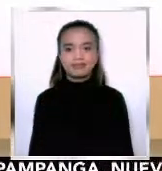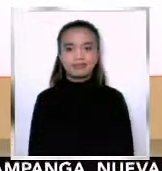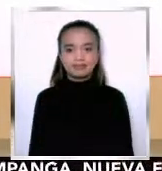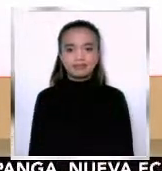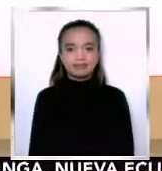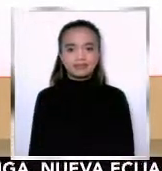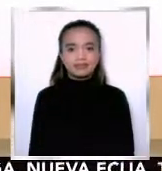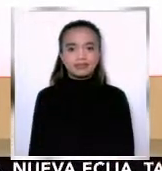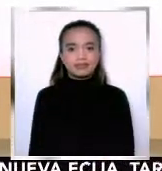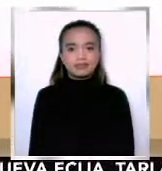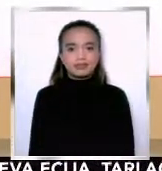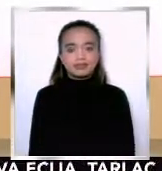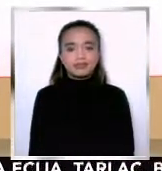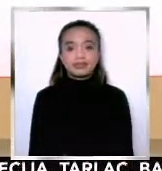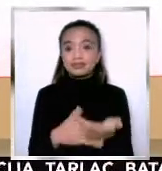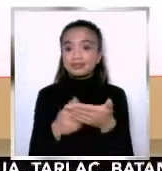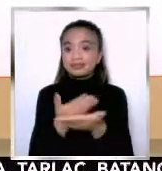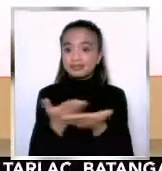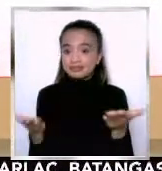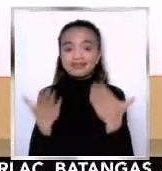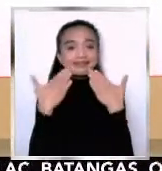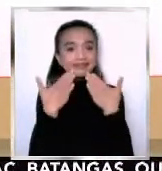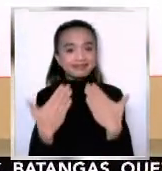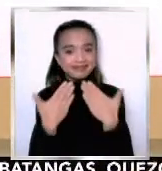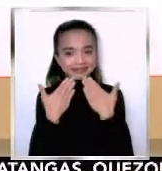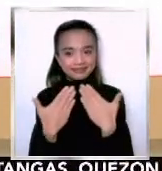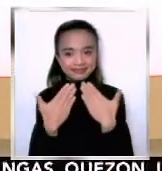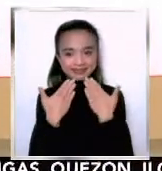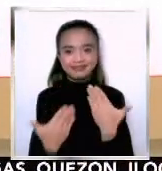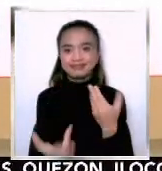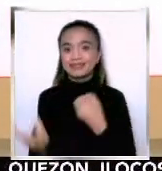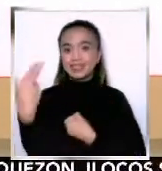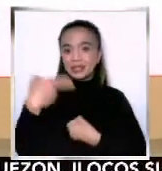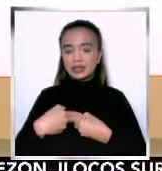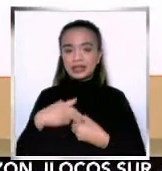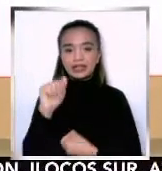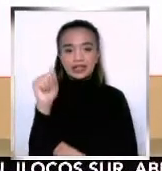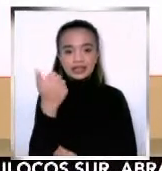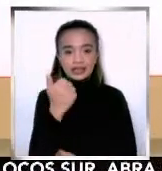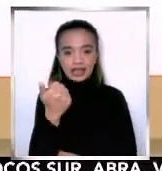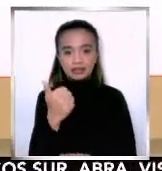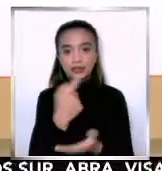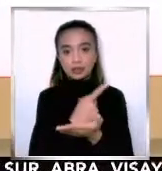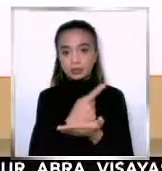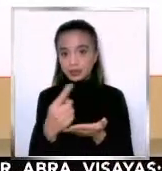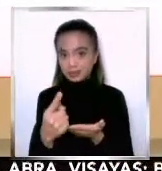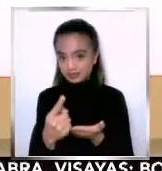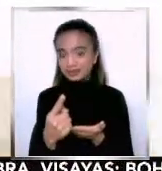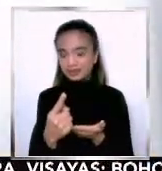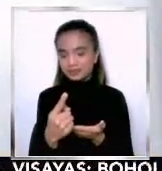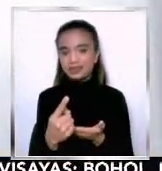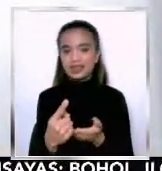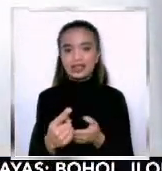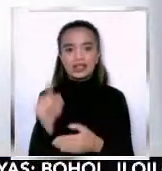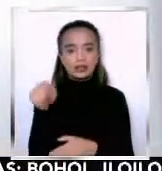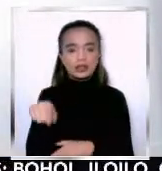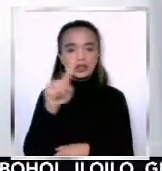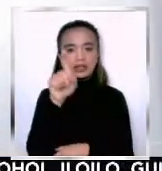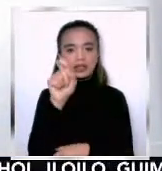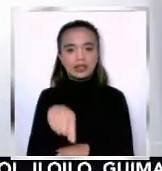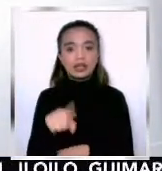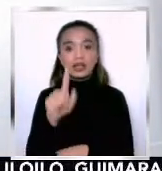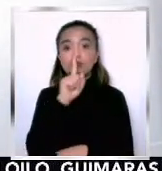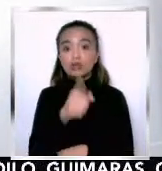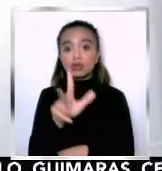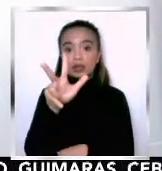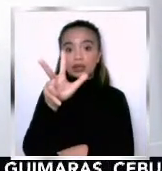At mga kapuso, maraming salamat sa lahat ng sumali sa 10th linggo ng Alam Na This Daily Trivia Promo. Halos 30,000 entries po ang